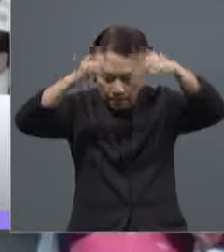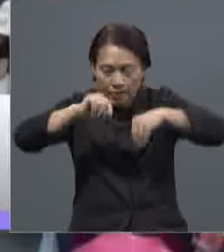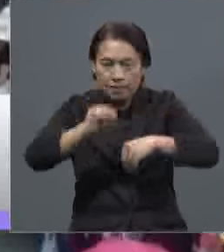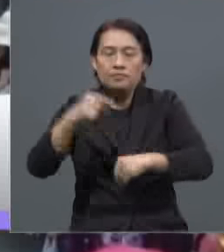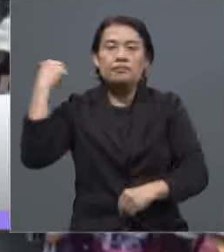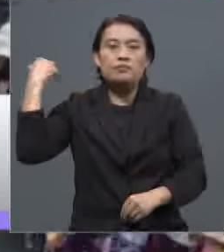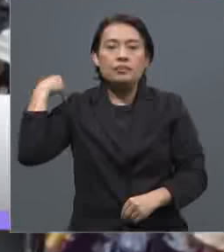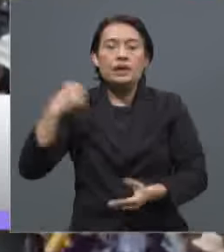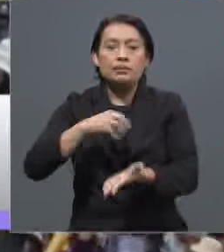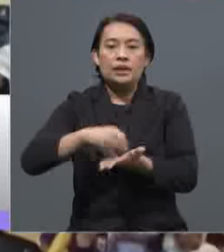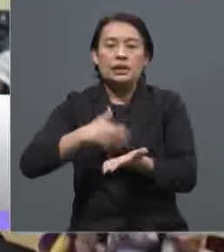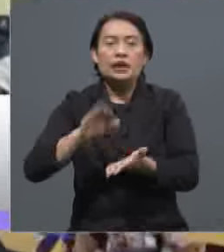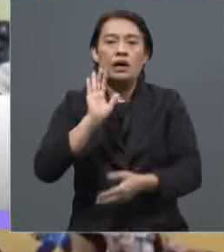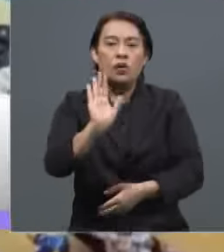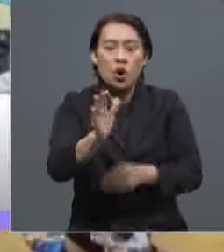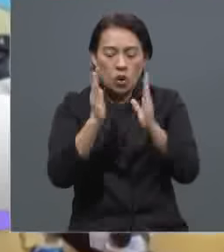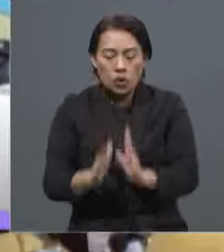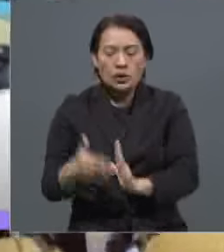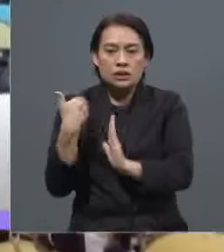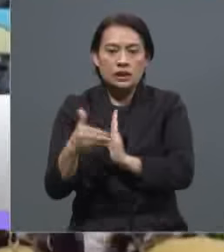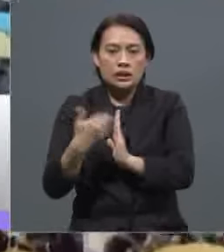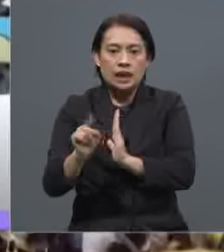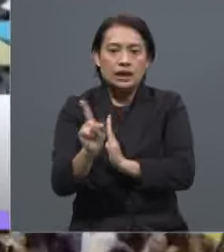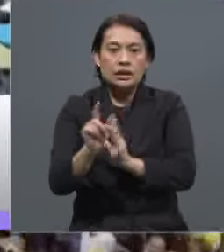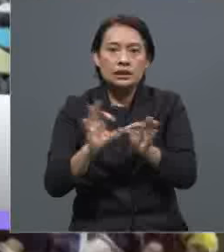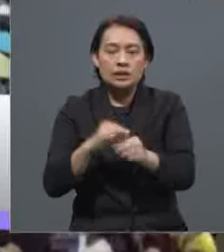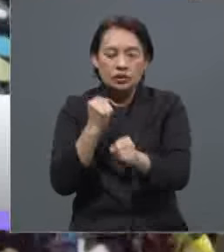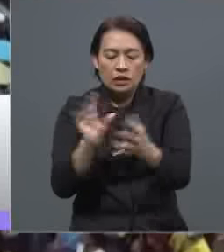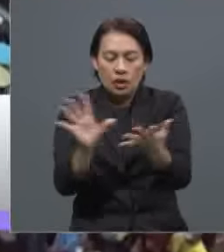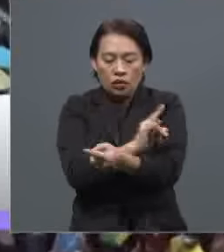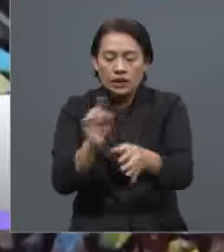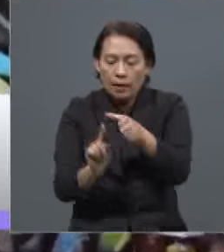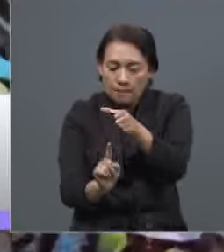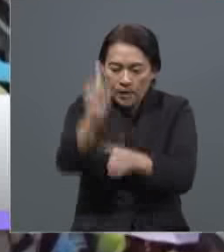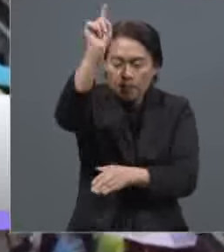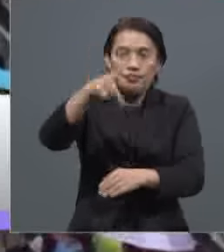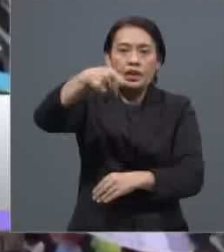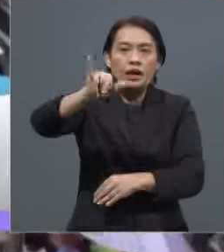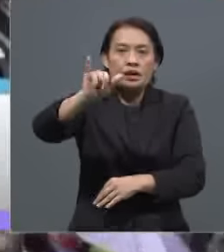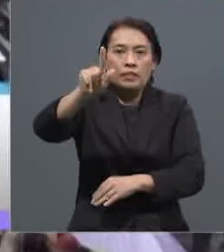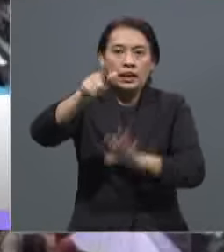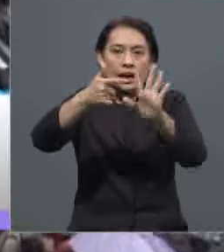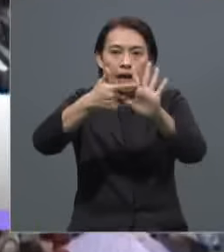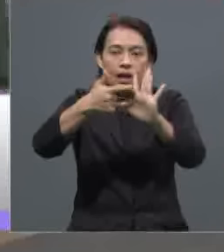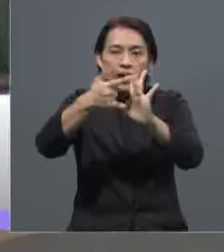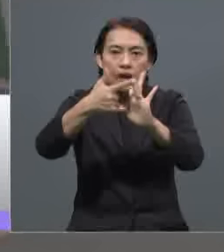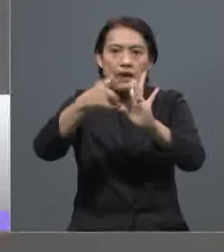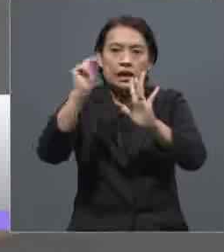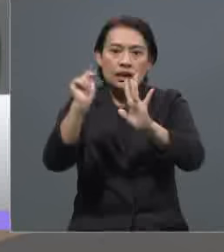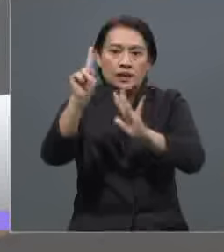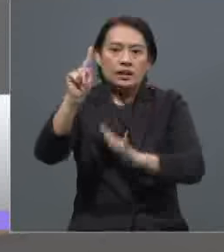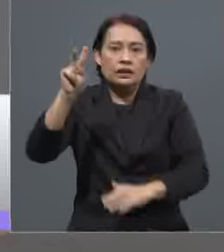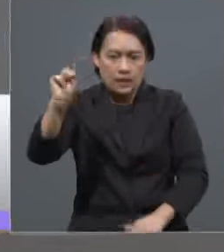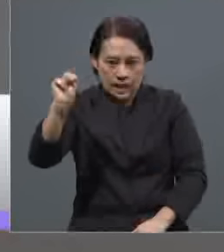ไฟที่ชาวอีสานเนี่ยต้องจุดบั้งไฟขึ้นฟ้าเพื่อแจ้งพญาแถนว่าให้ทำฝนตกต้องตามฤดูกาลครับ